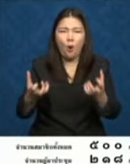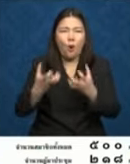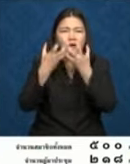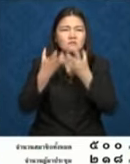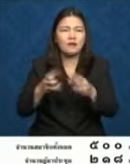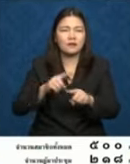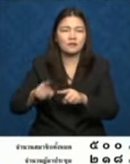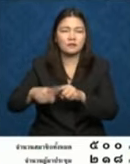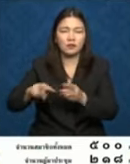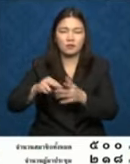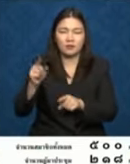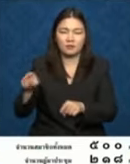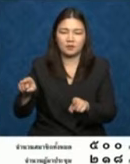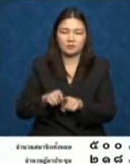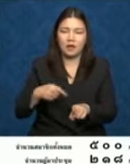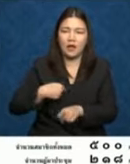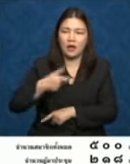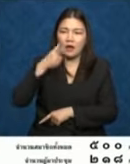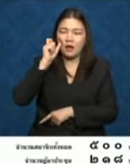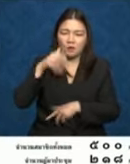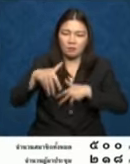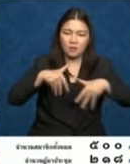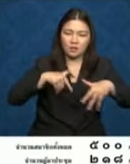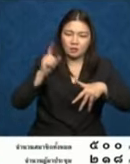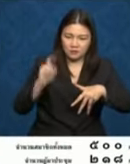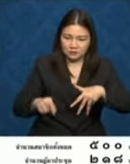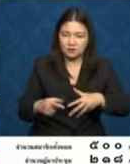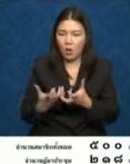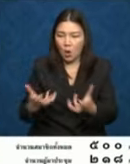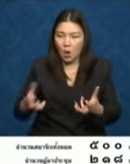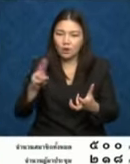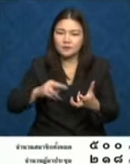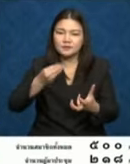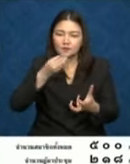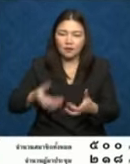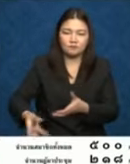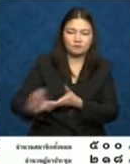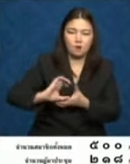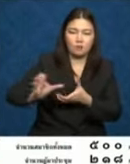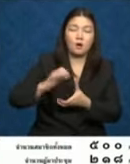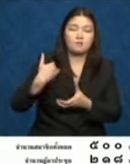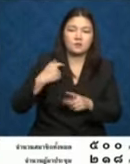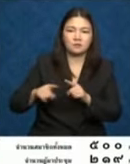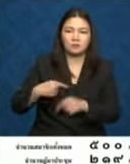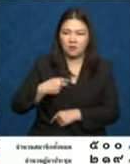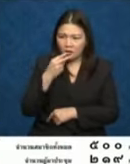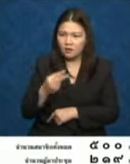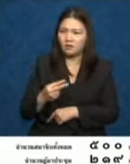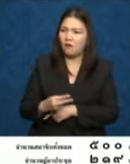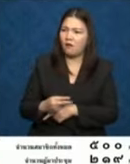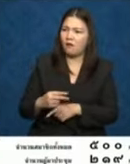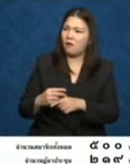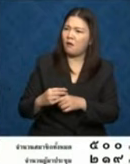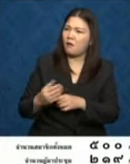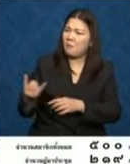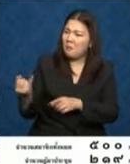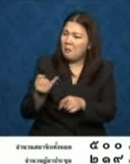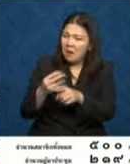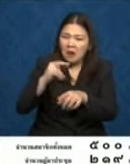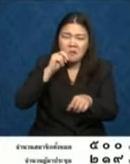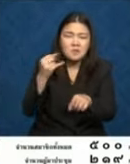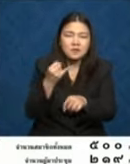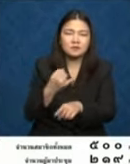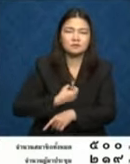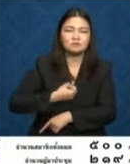แม่สายใช้เป็นแหล่งน้ำดิบในการที่จะให้พ่อแม่พี่น้องชาวแม่สายอุปโภคและบริโภคนะคะซึ่งสร้างความวิตกกังวลกับพี่น้องอย่างมากนะคะดิฉัน